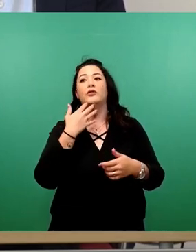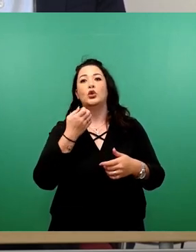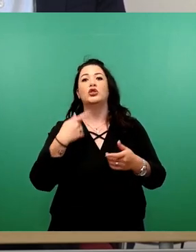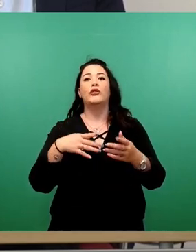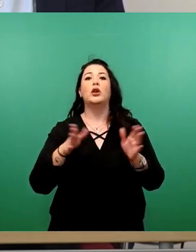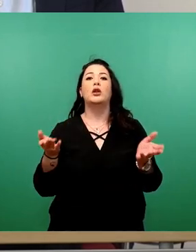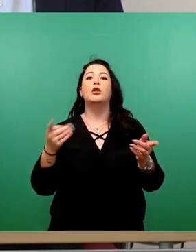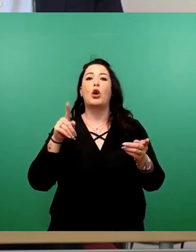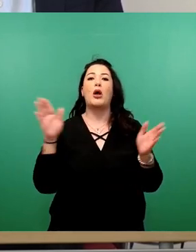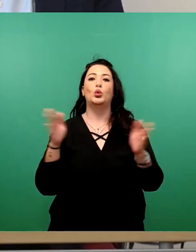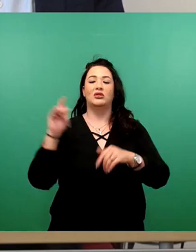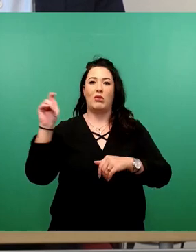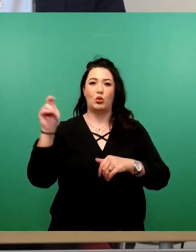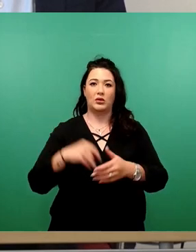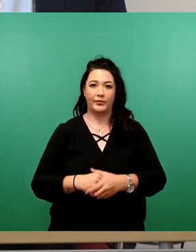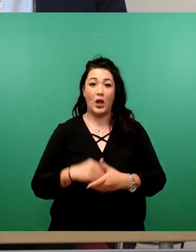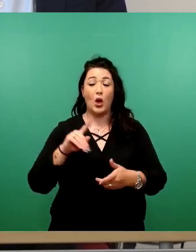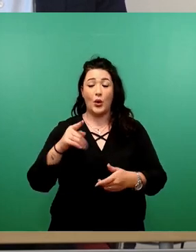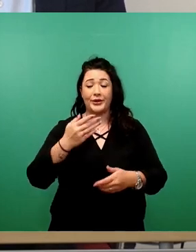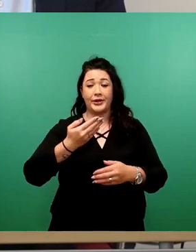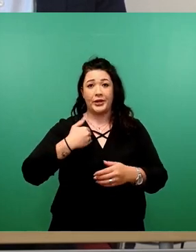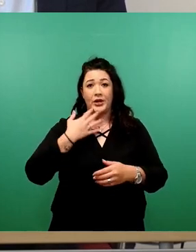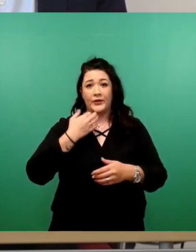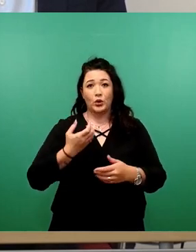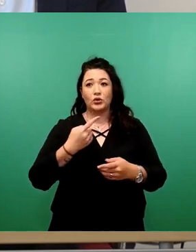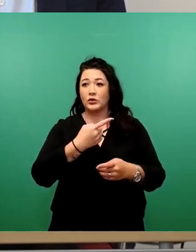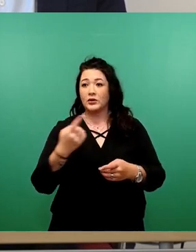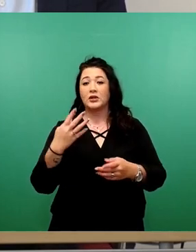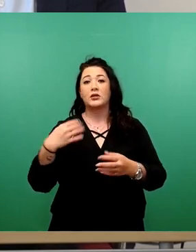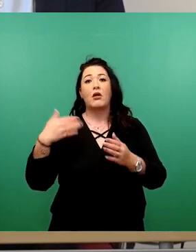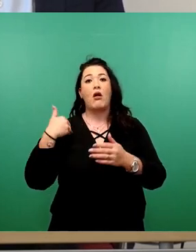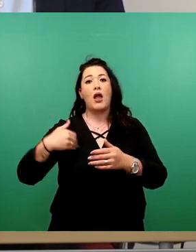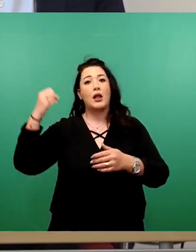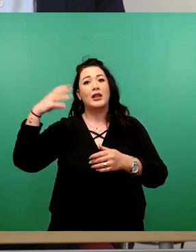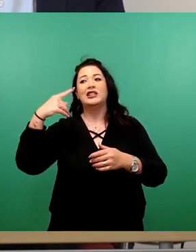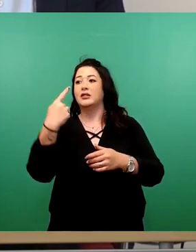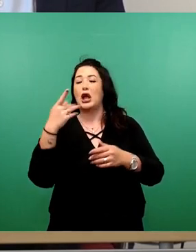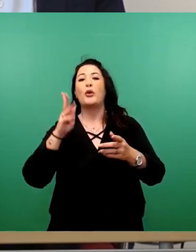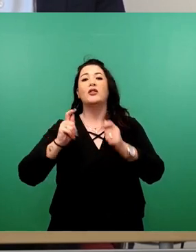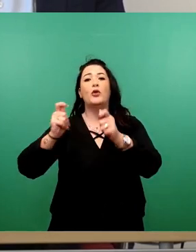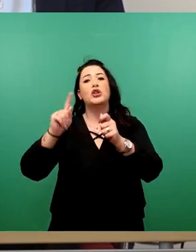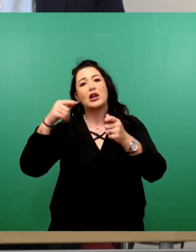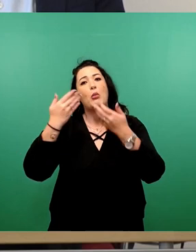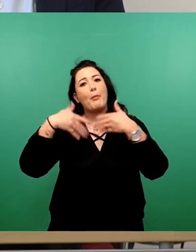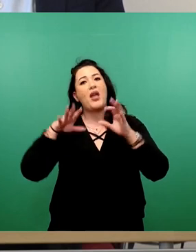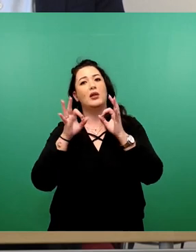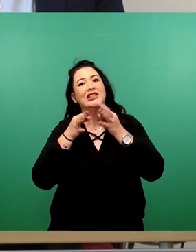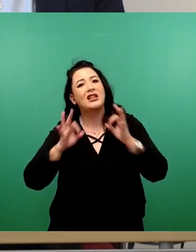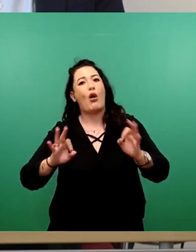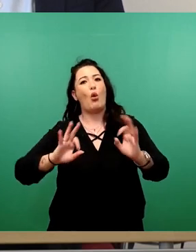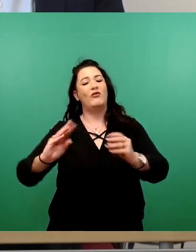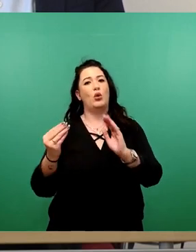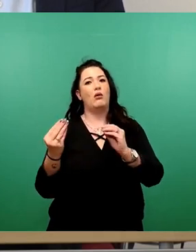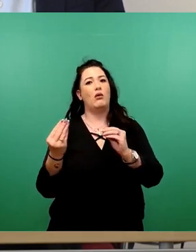Und ich würde auch noch mal bitten, Herr Lichti, dass Sie Ihren Vorschlag konkretisieren, weil Sie müssten ja jetzt mir einen